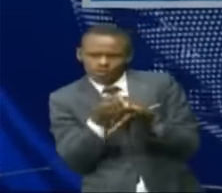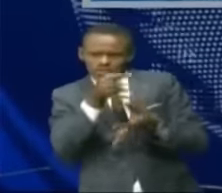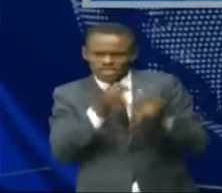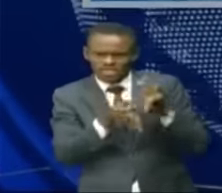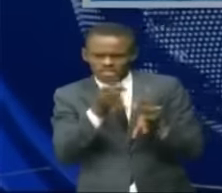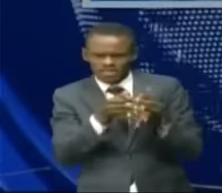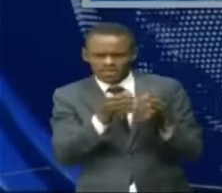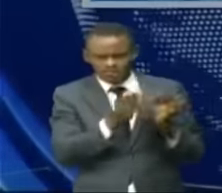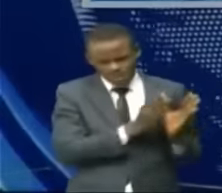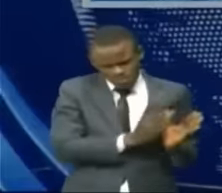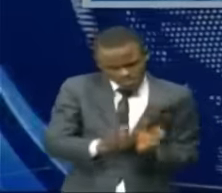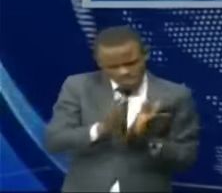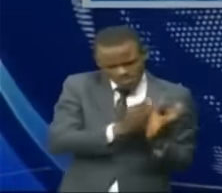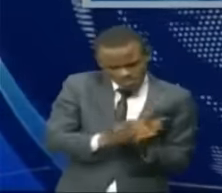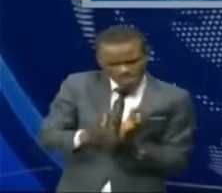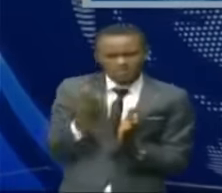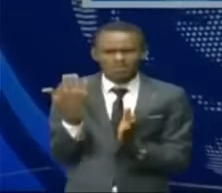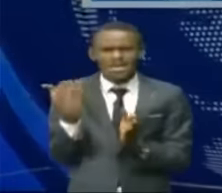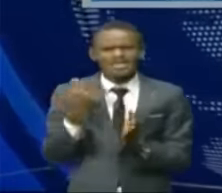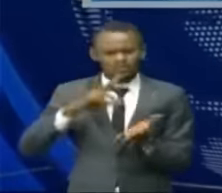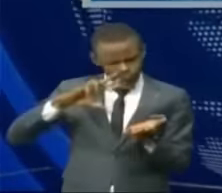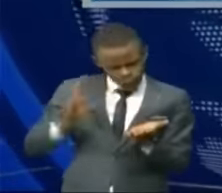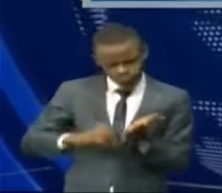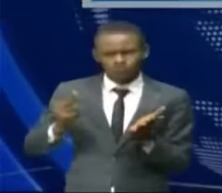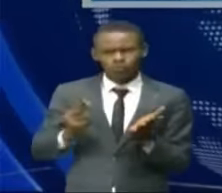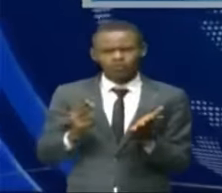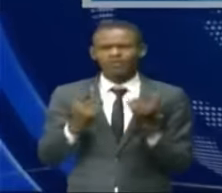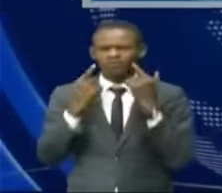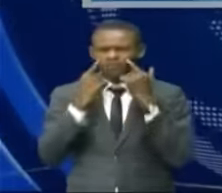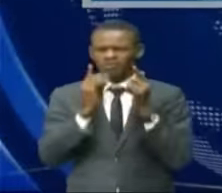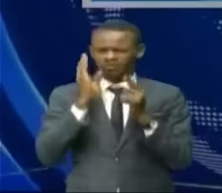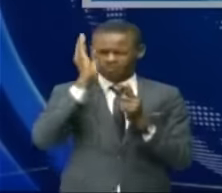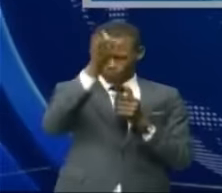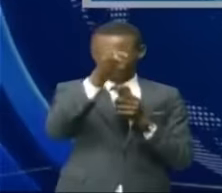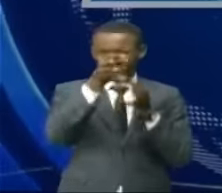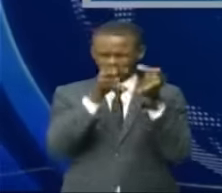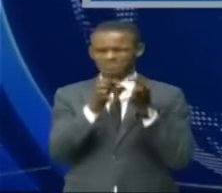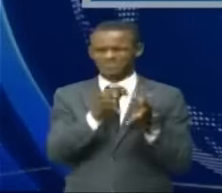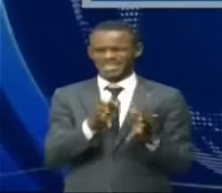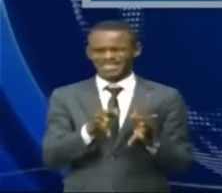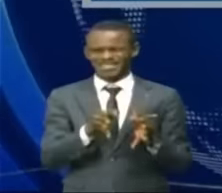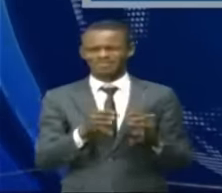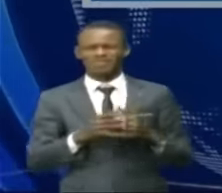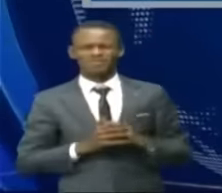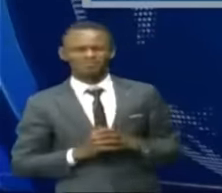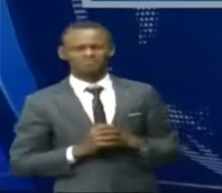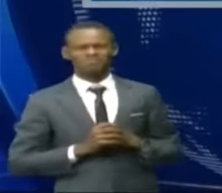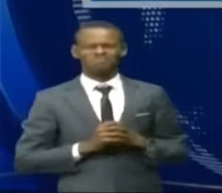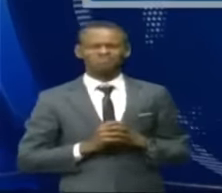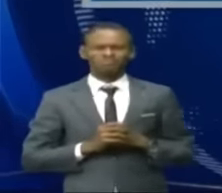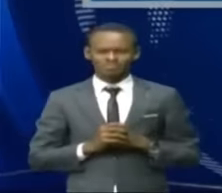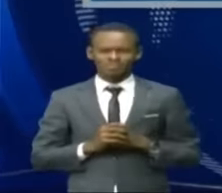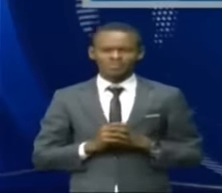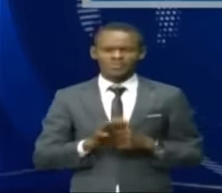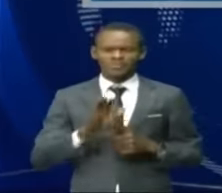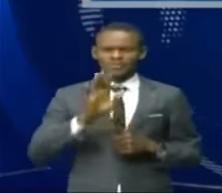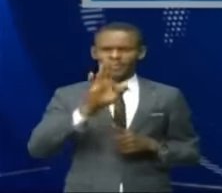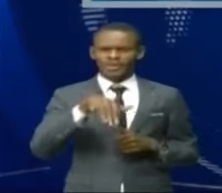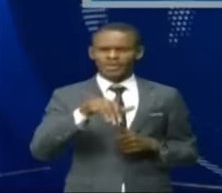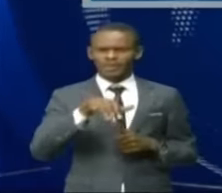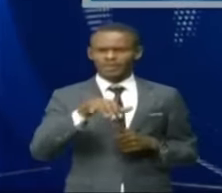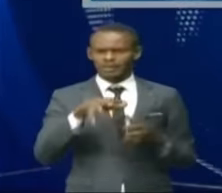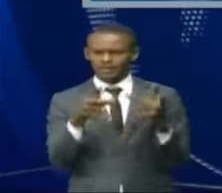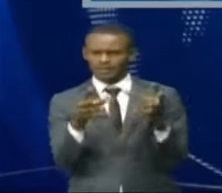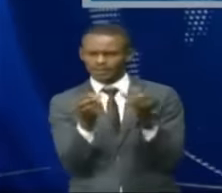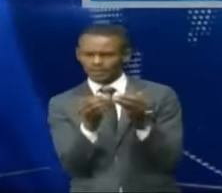été approuvé en juillet dernier. Les images dans nos prochaines éditions. La